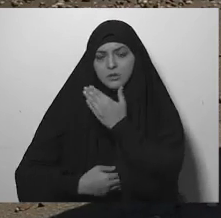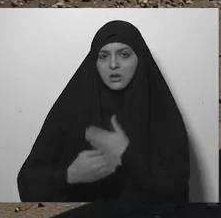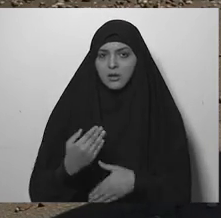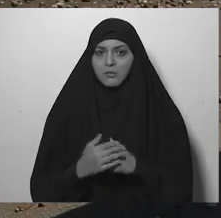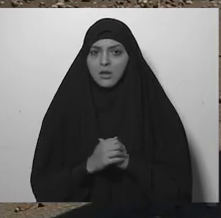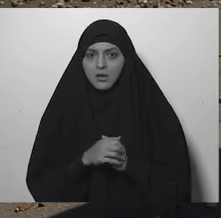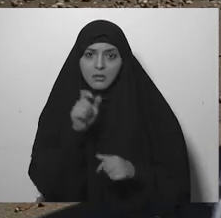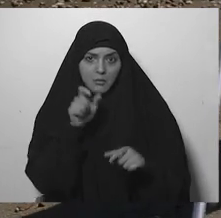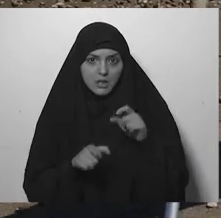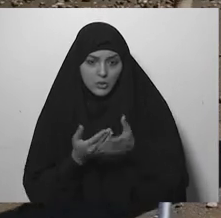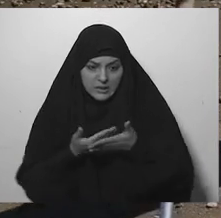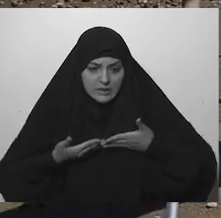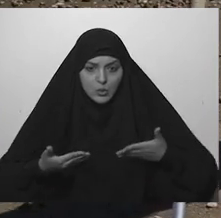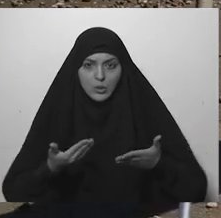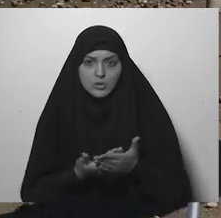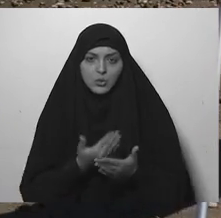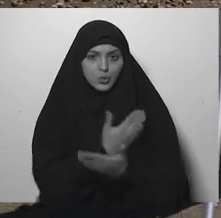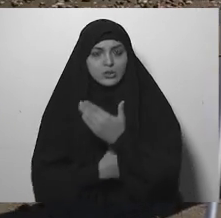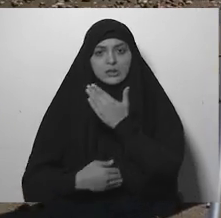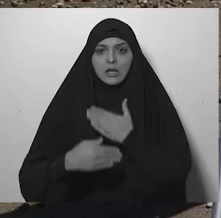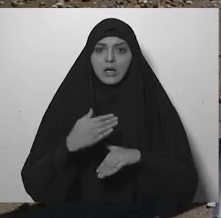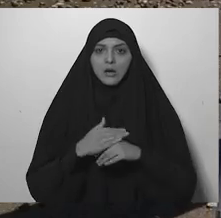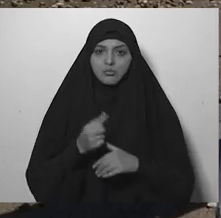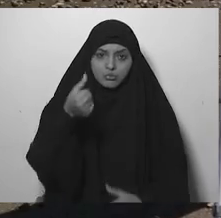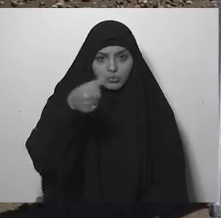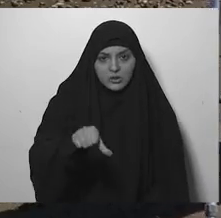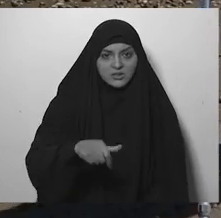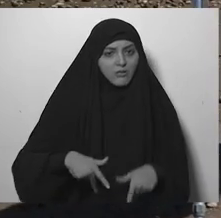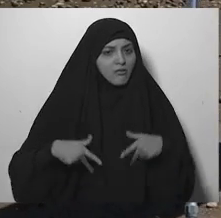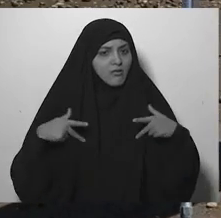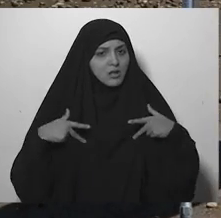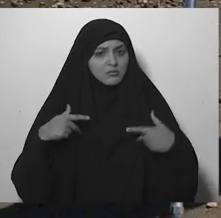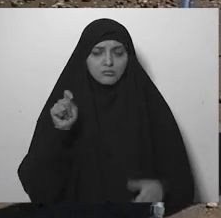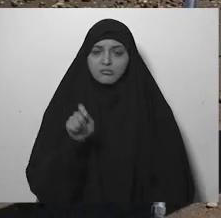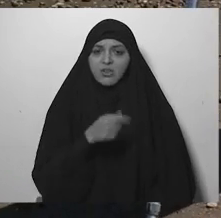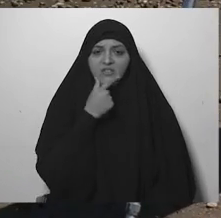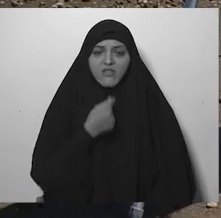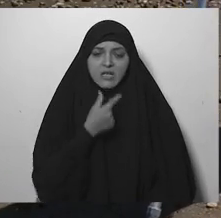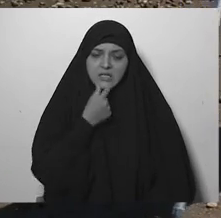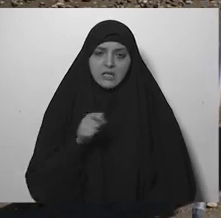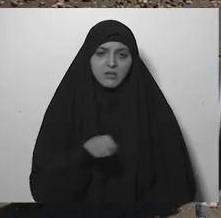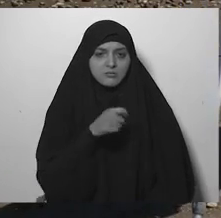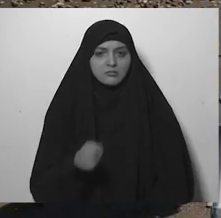handicapés et les personnes en situation de handicap puissent vivre une vie décente.